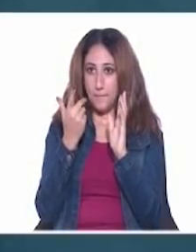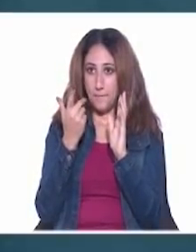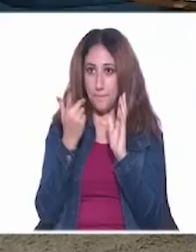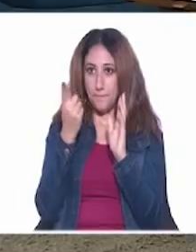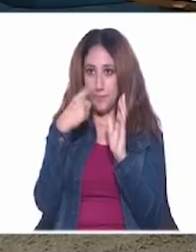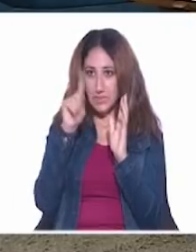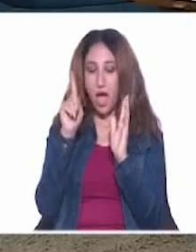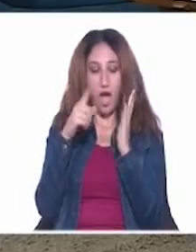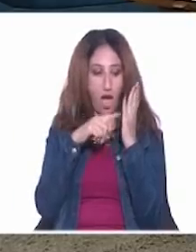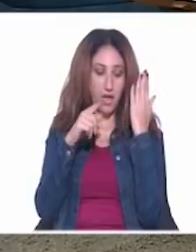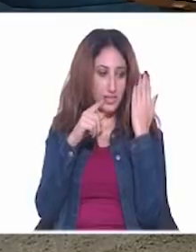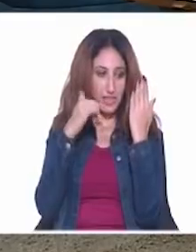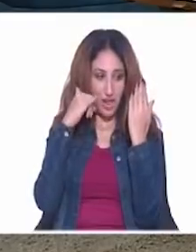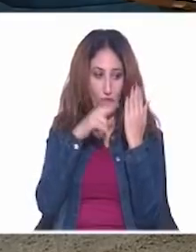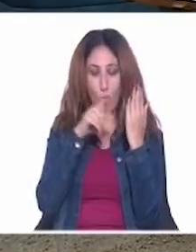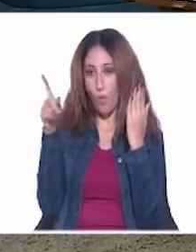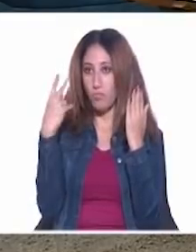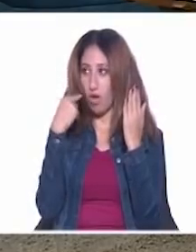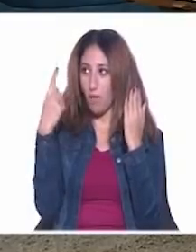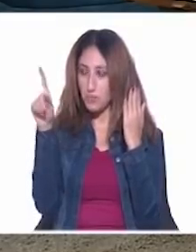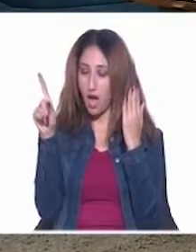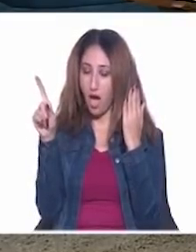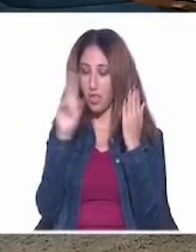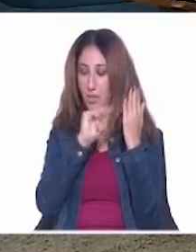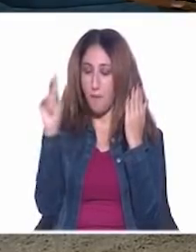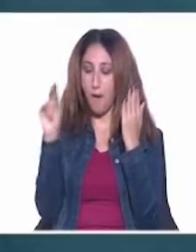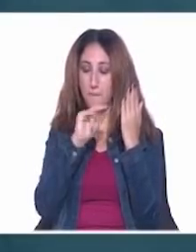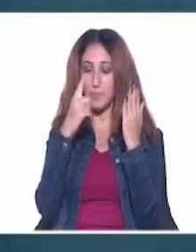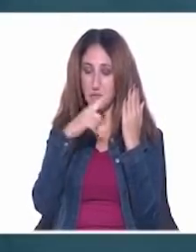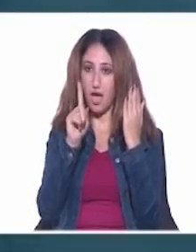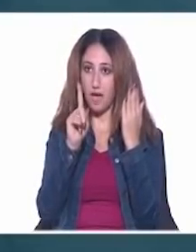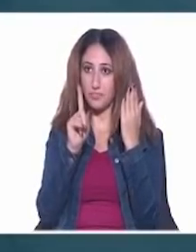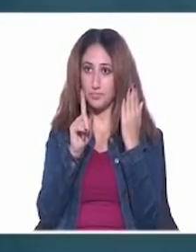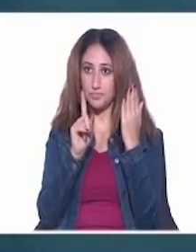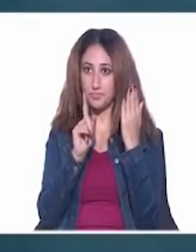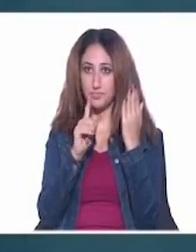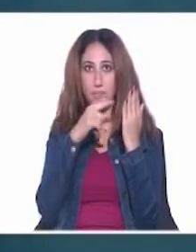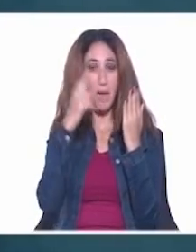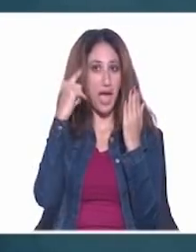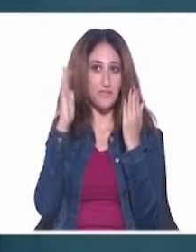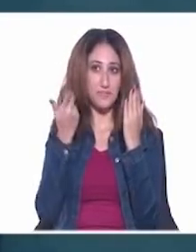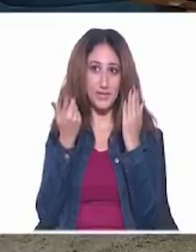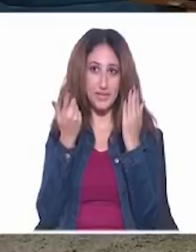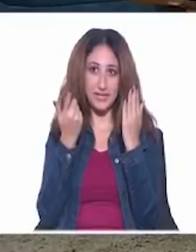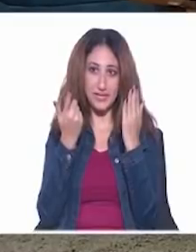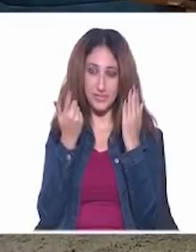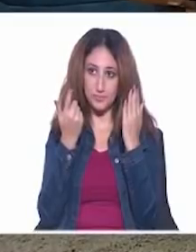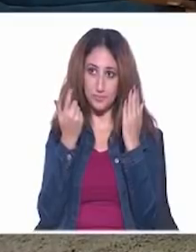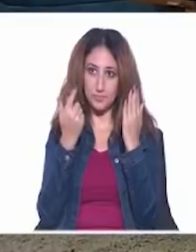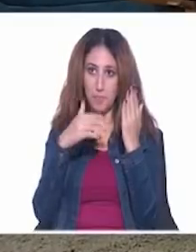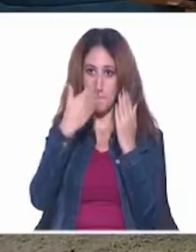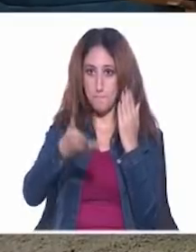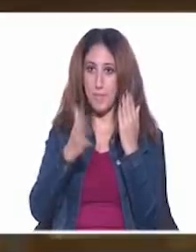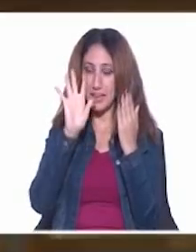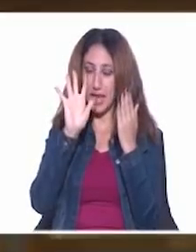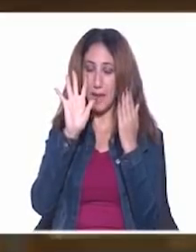اوكي. والرقم اللي قبل الاخير واللي قبله مجموعهم برضو 3. ايه ده؟ ايوه. فكر في رقم من 1 لـ 5 اخر